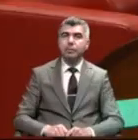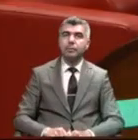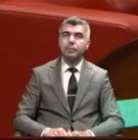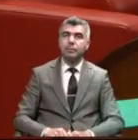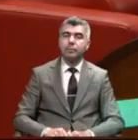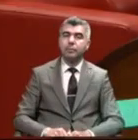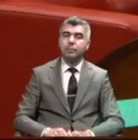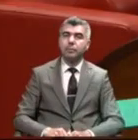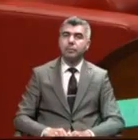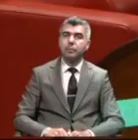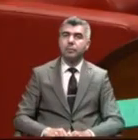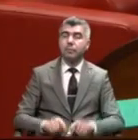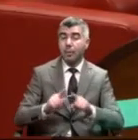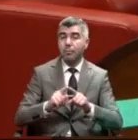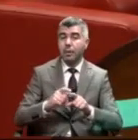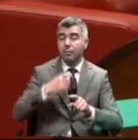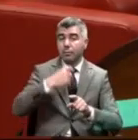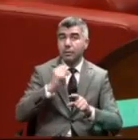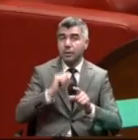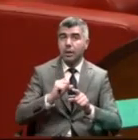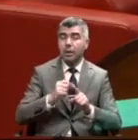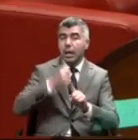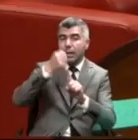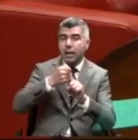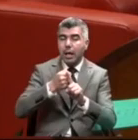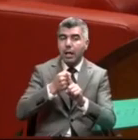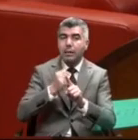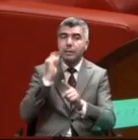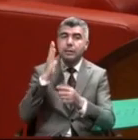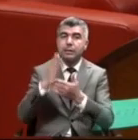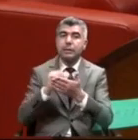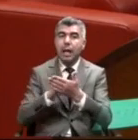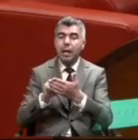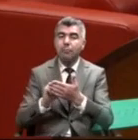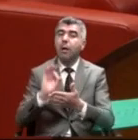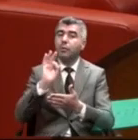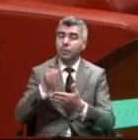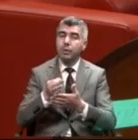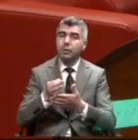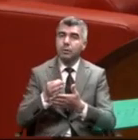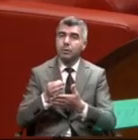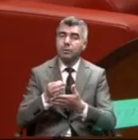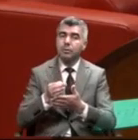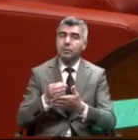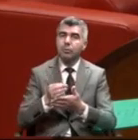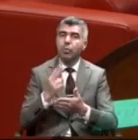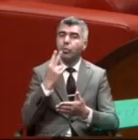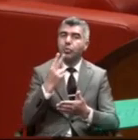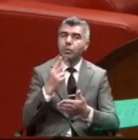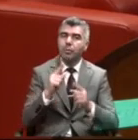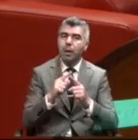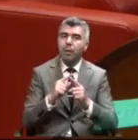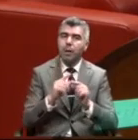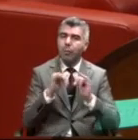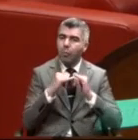اننا نديرو الاصلاح الضريبي اللي بالمناسبه داروا عليه زوج نتاع